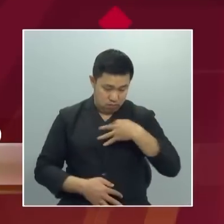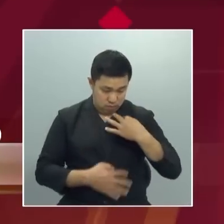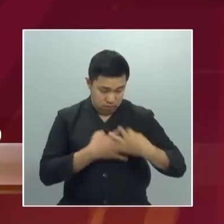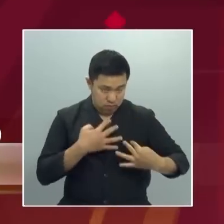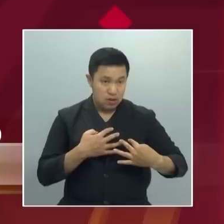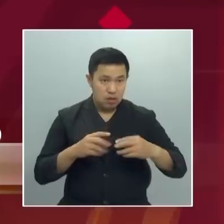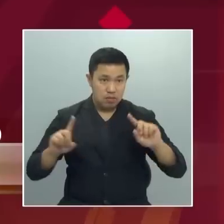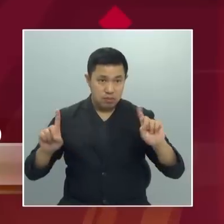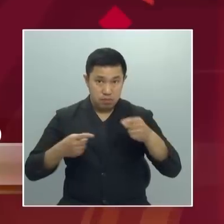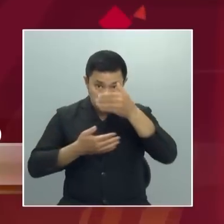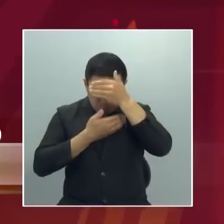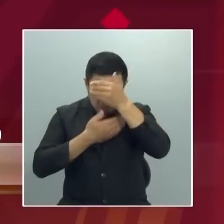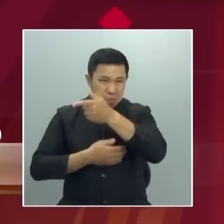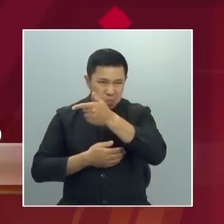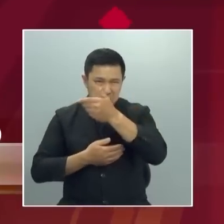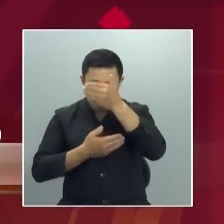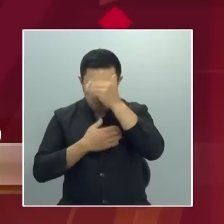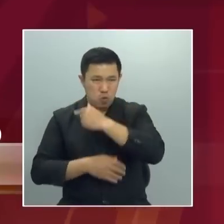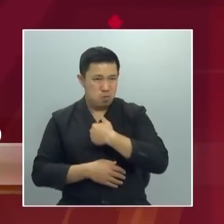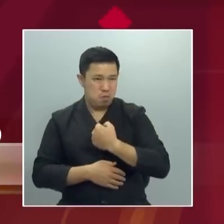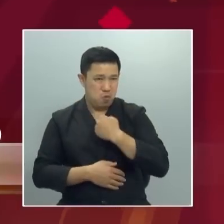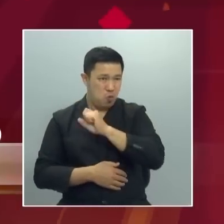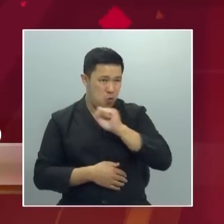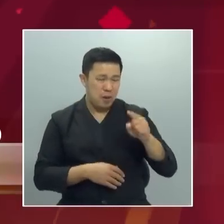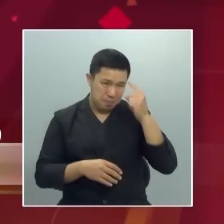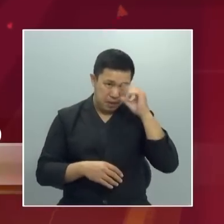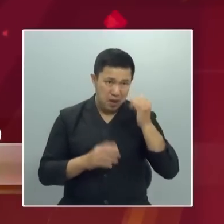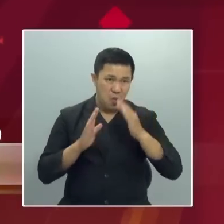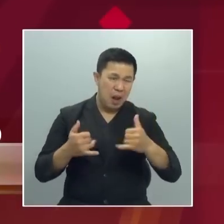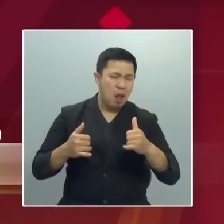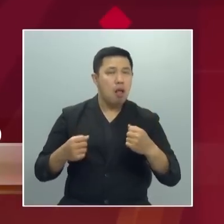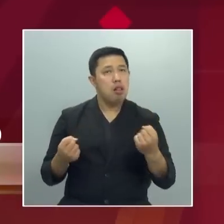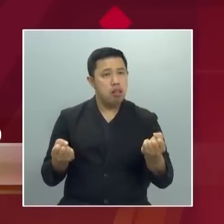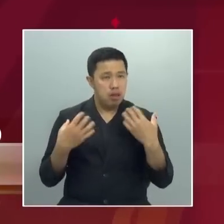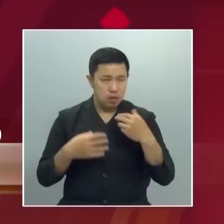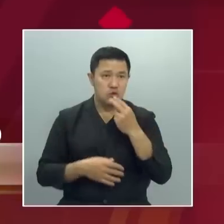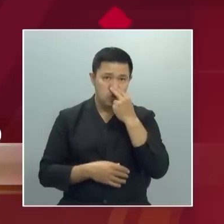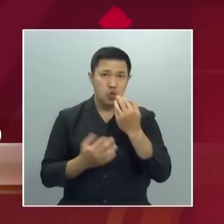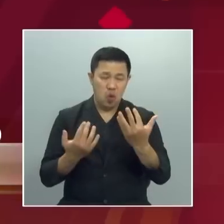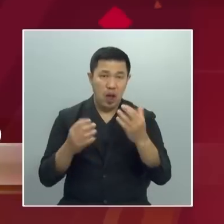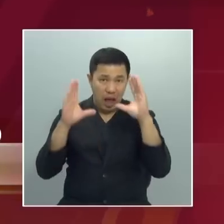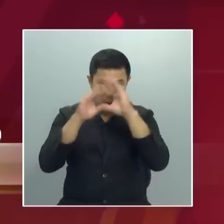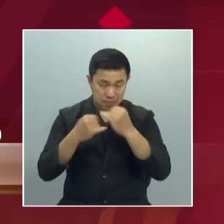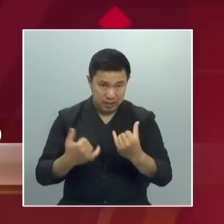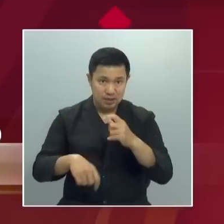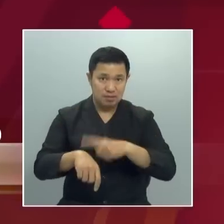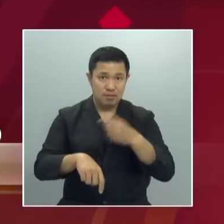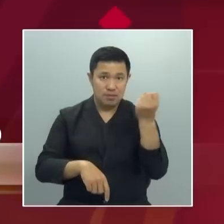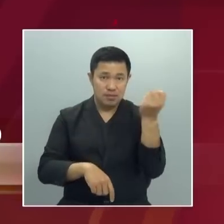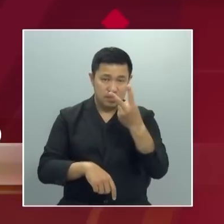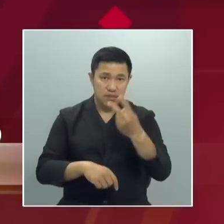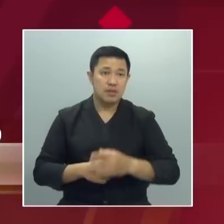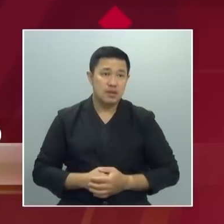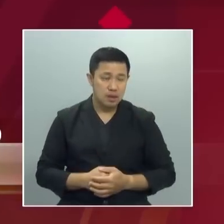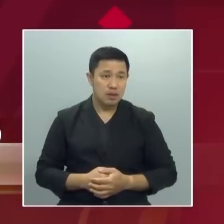จะมุ่งมั่นมากกว่าแน่ๆแต่นักเตะก็ล้านเหลือเกินเดี๋ยวติดตามดูคืนวันนี้ตี 2ขณะที่